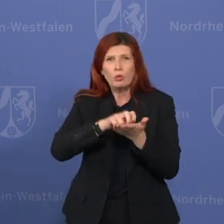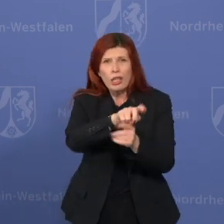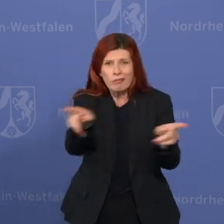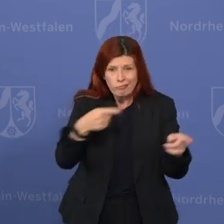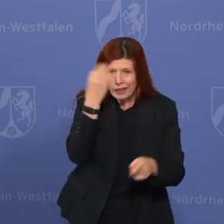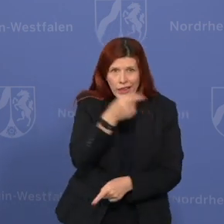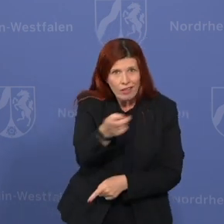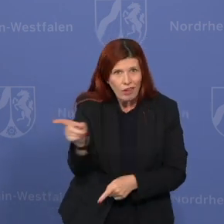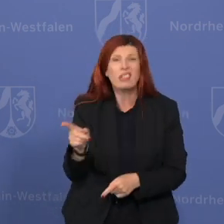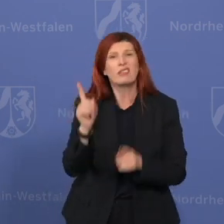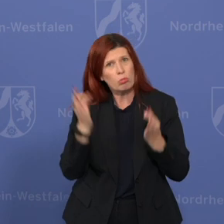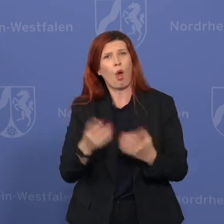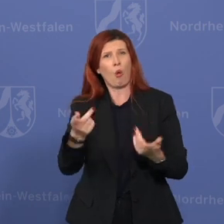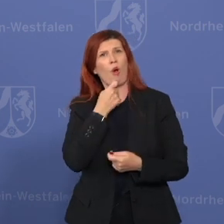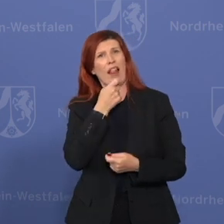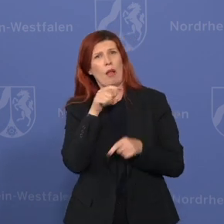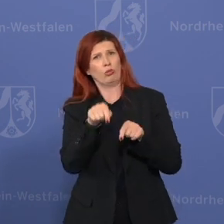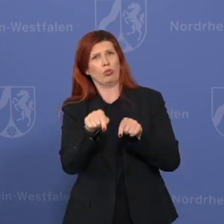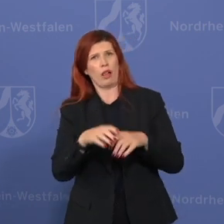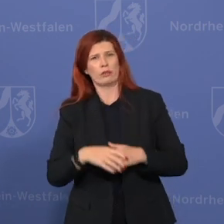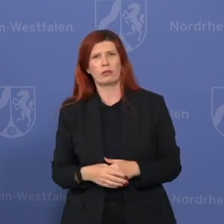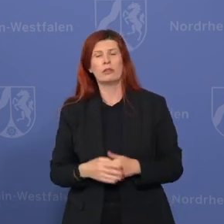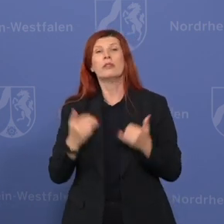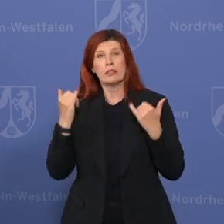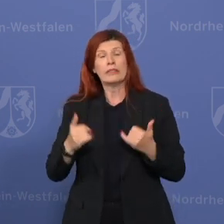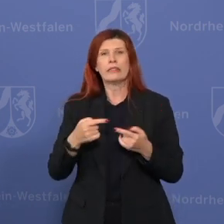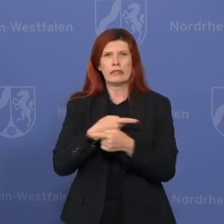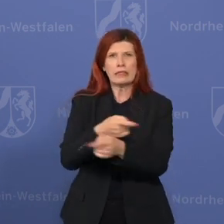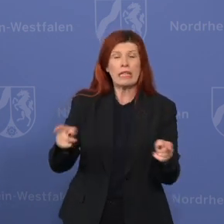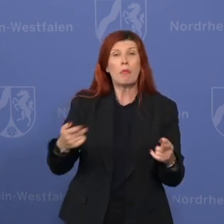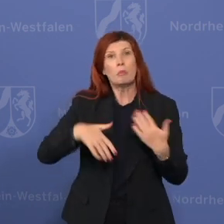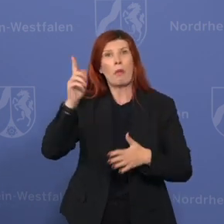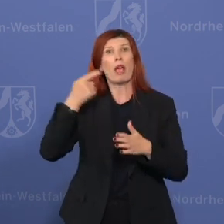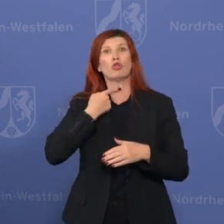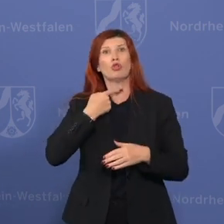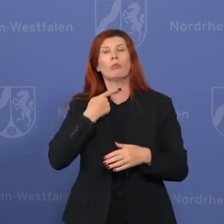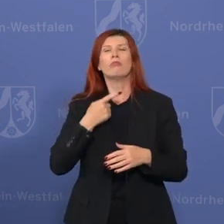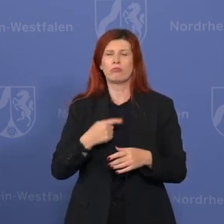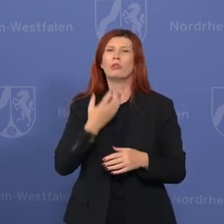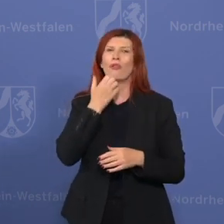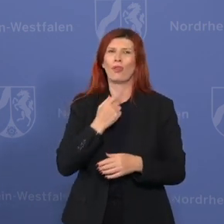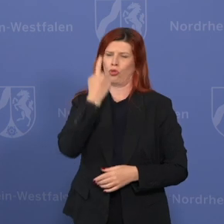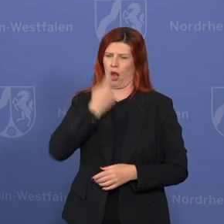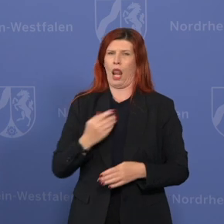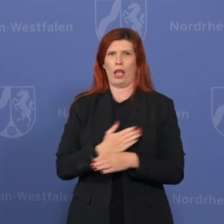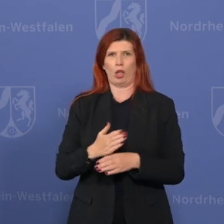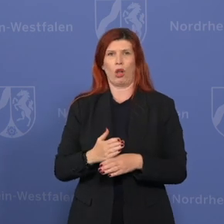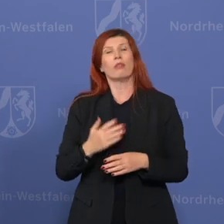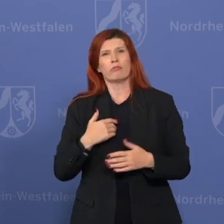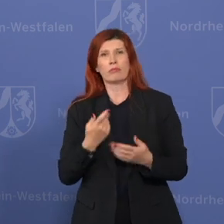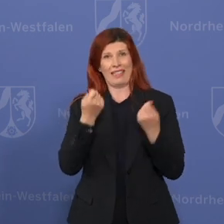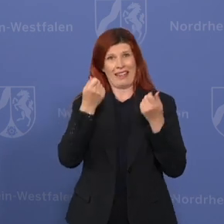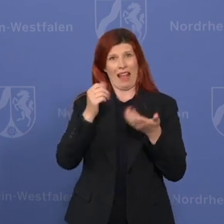dem Willen der großen Mehrheit der Länder sollen die Betroffenen nun selbst wählen können, ob sie für ihren Lebensunterhalt auf die Grundsicherung oder